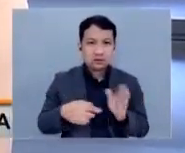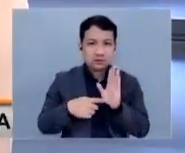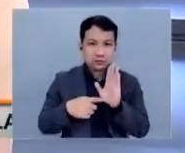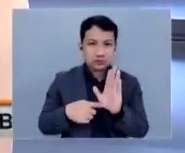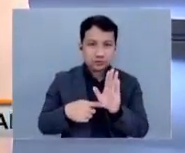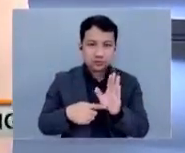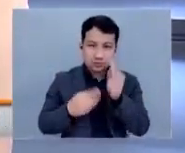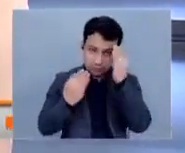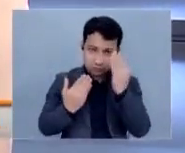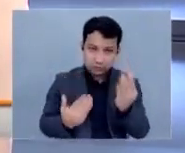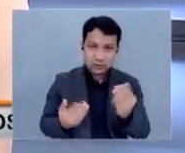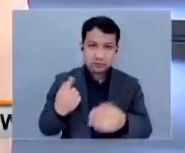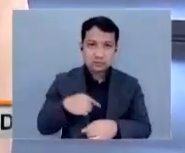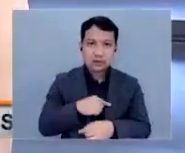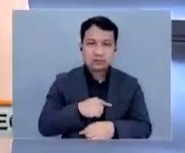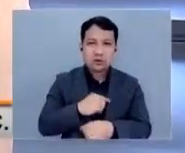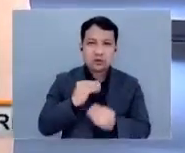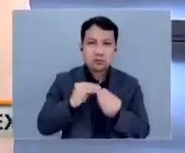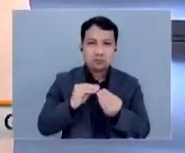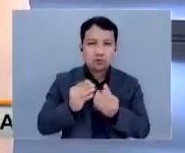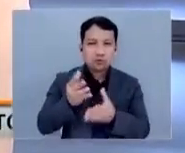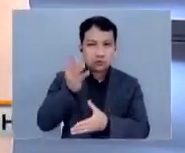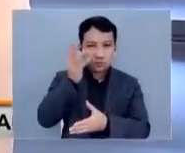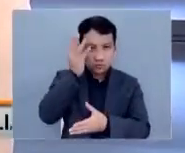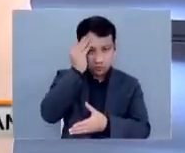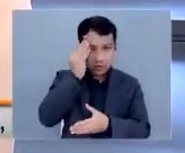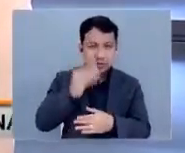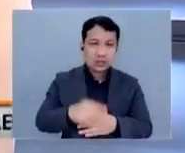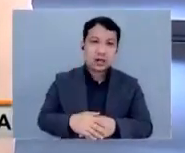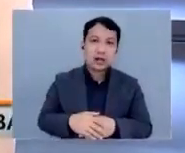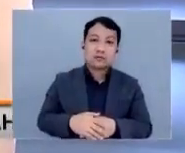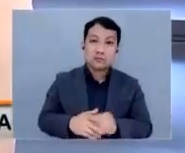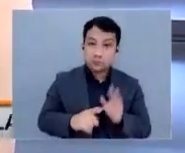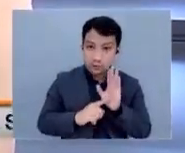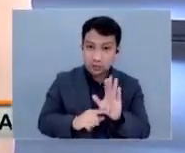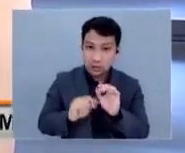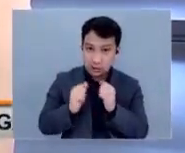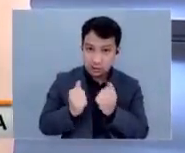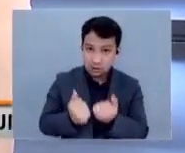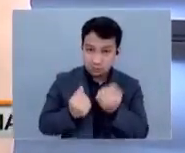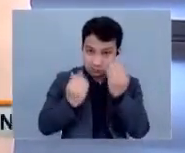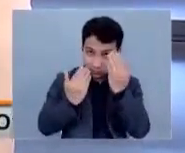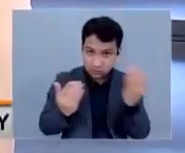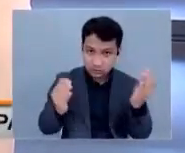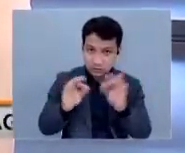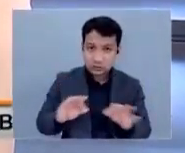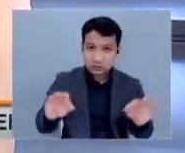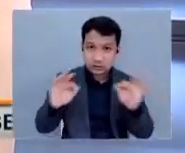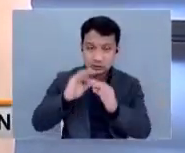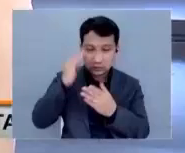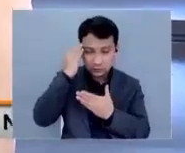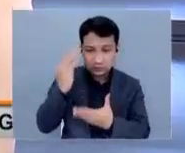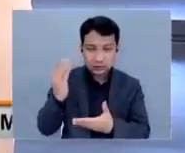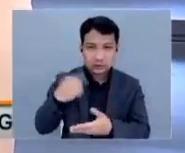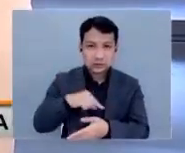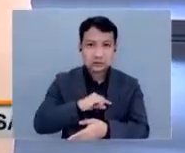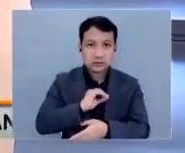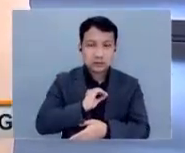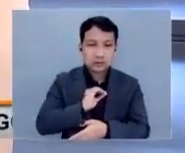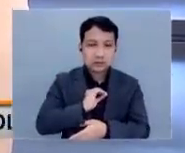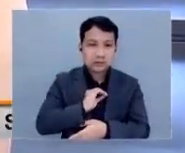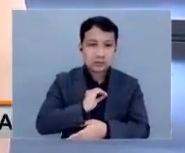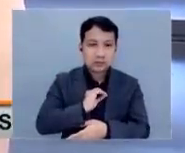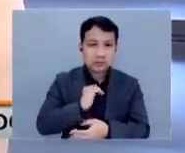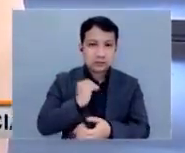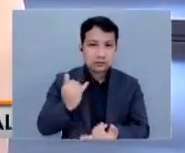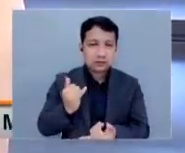para tayo'y mas matuto. Patunay sa kung paano rin natin pinahalagahan ang ating araw-araw ng paalala na